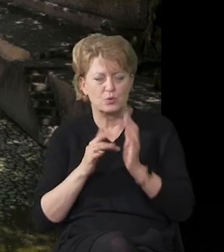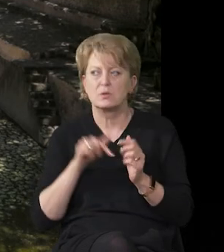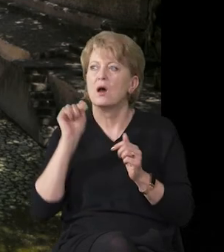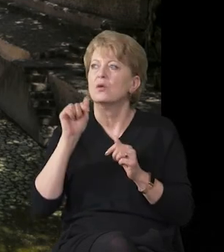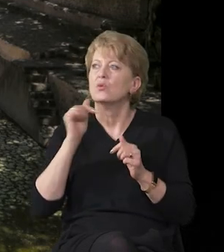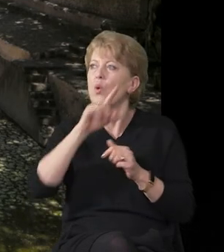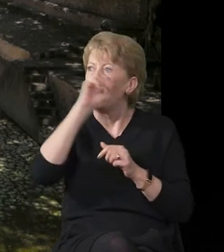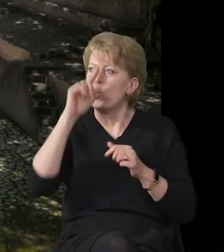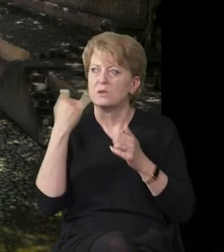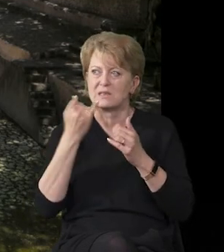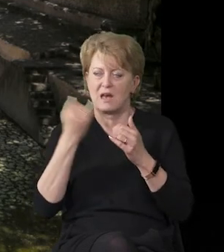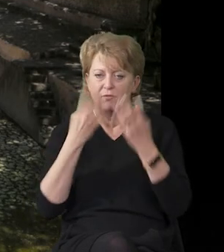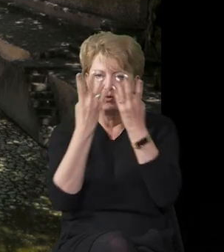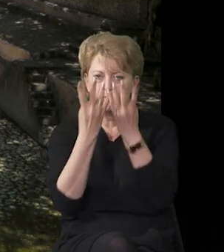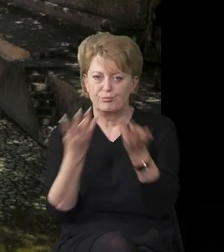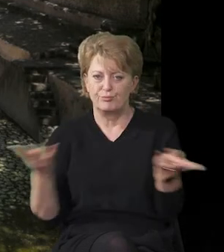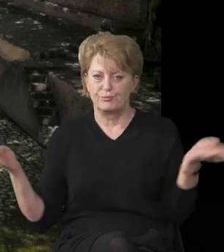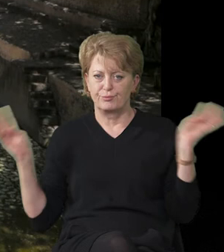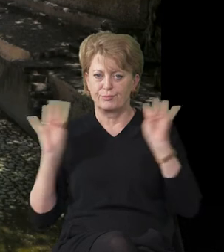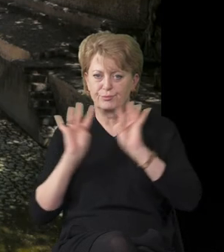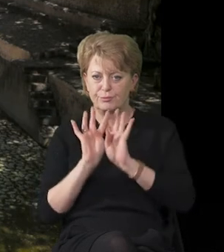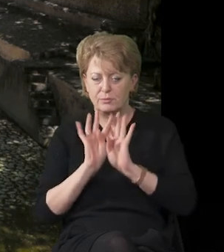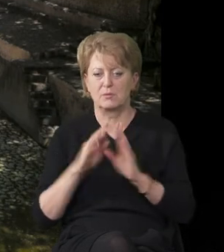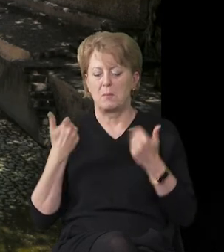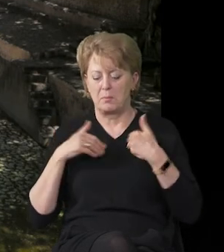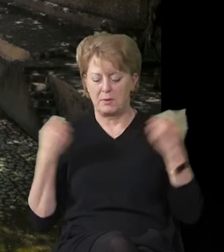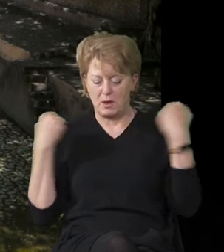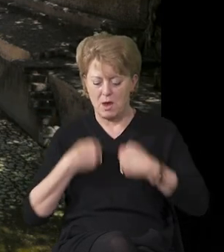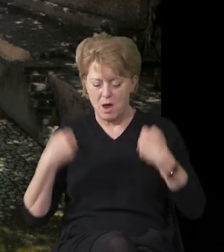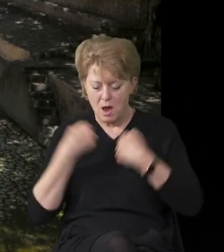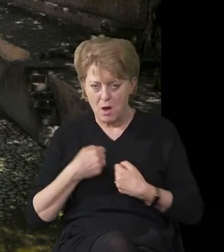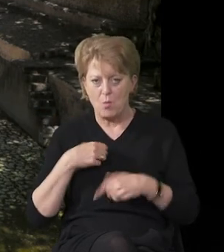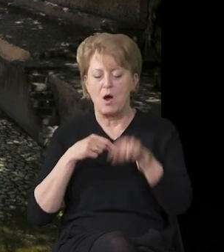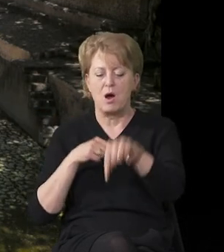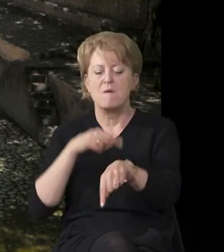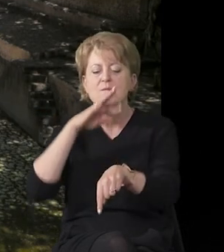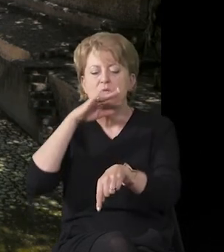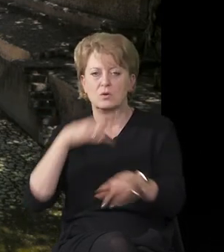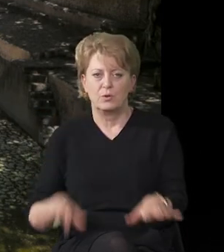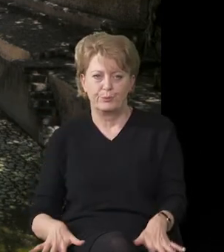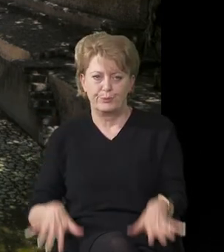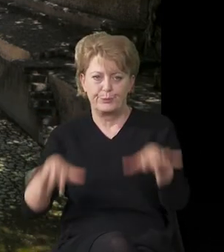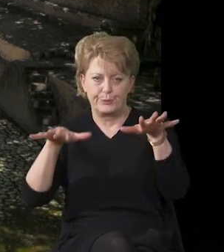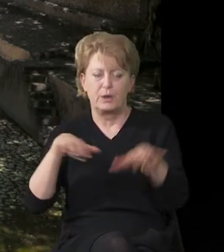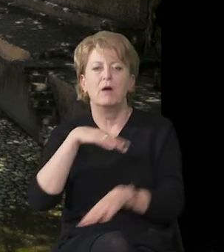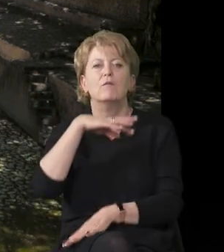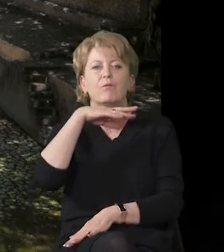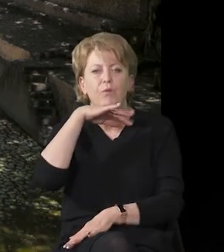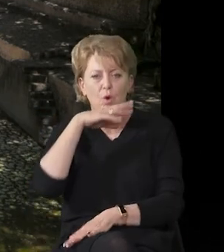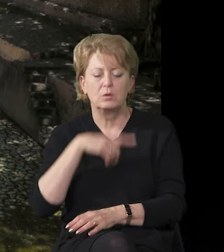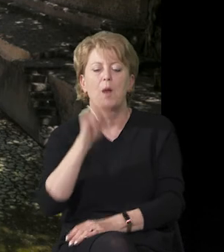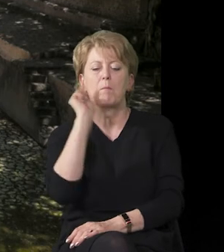tłum ludzi ubranych na biało, a basen wypełniany jest wodą i oczywiście woda poświęcona służy do